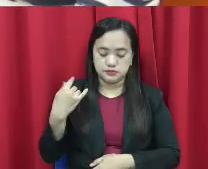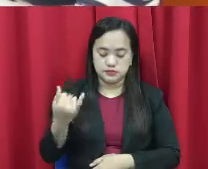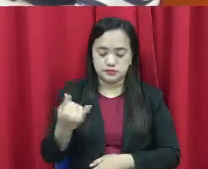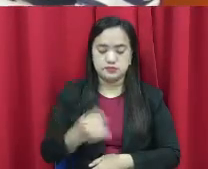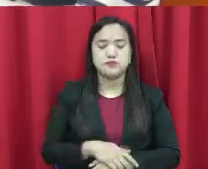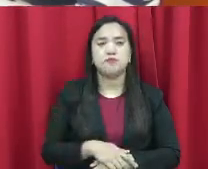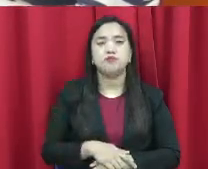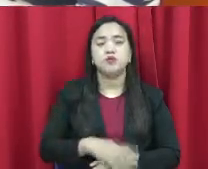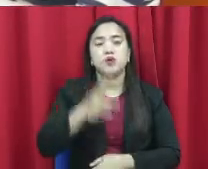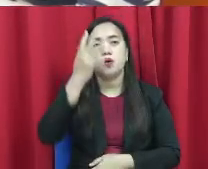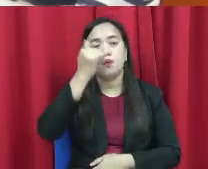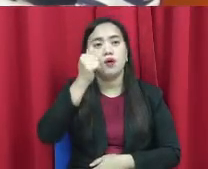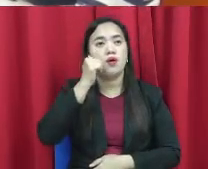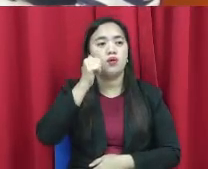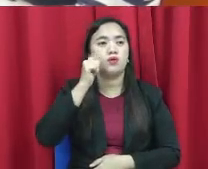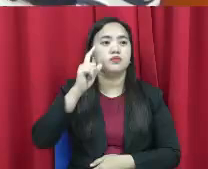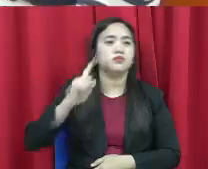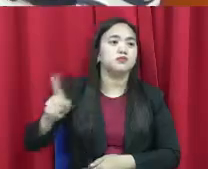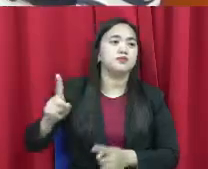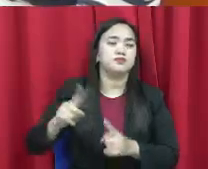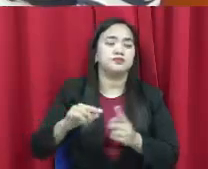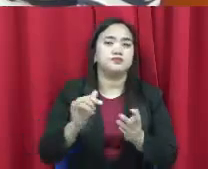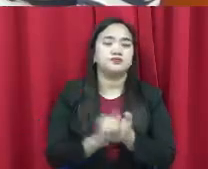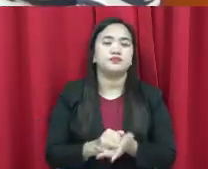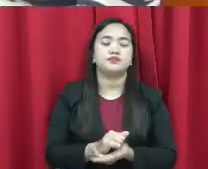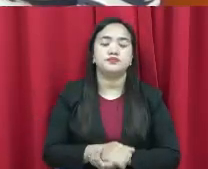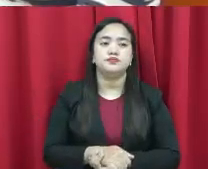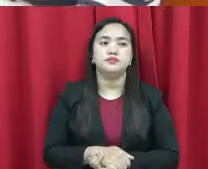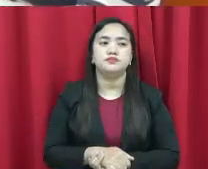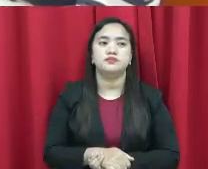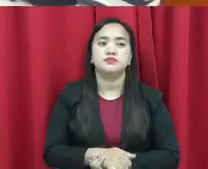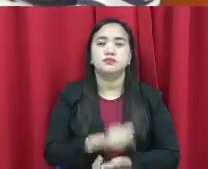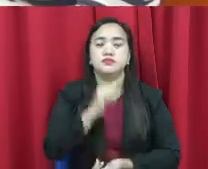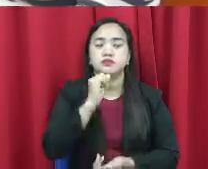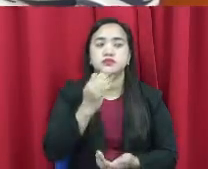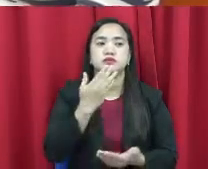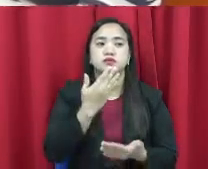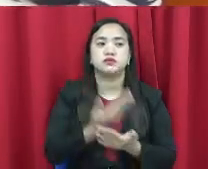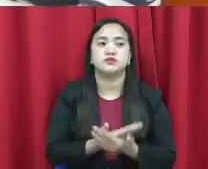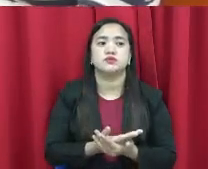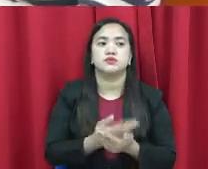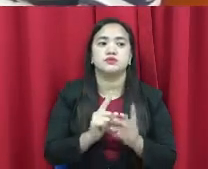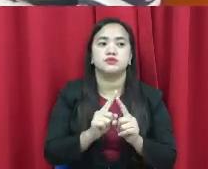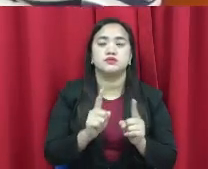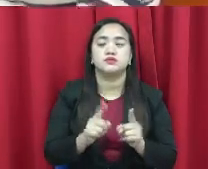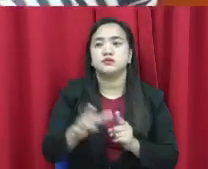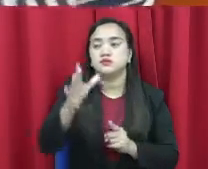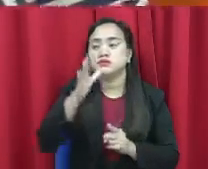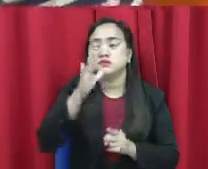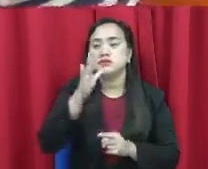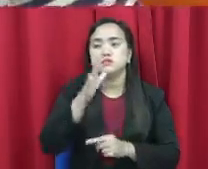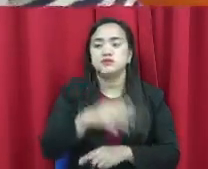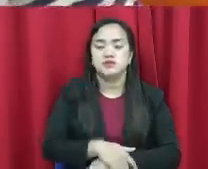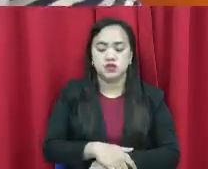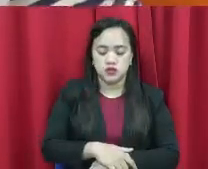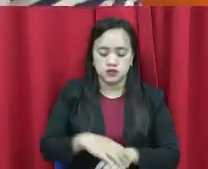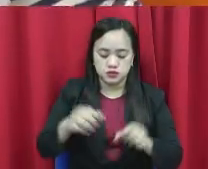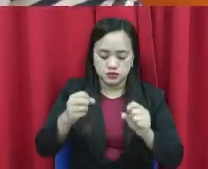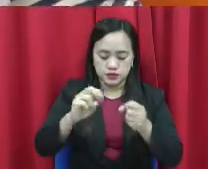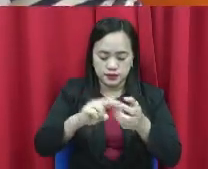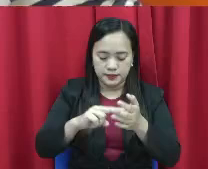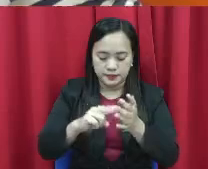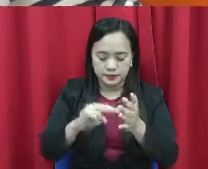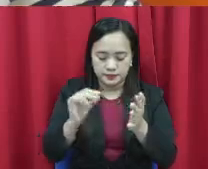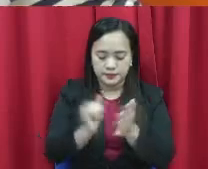ang hilig niya dun sa mga ganung ano mga hindi hindi bagay sa babae sa nanay kumbaga kumbaga po